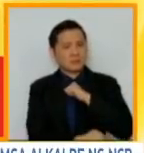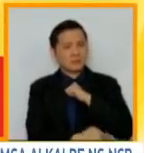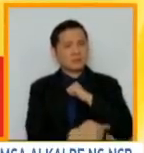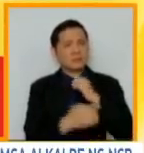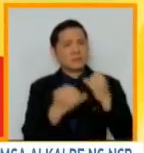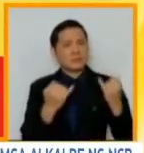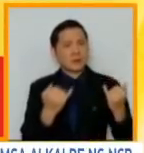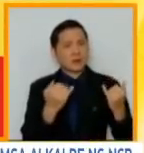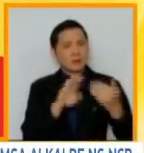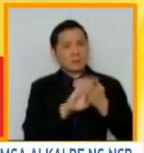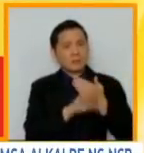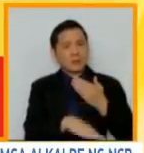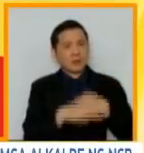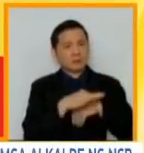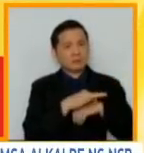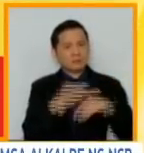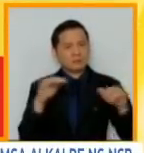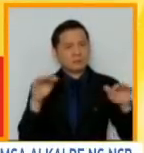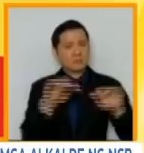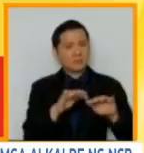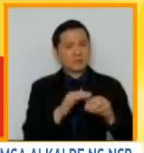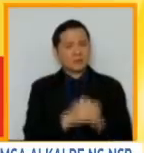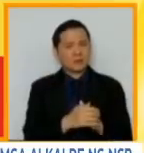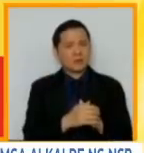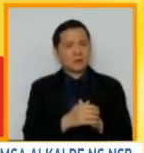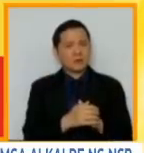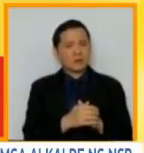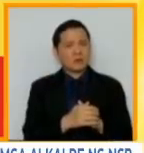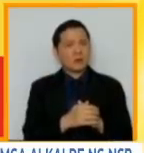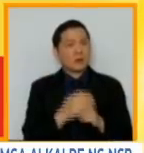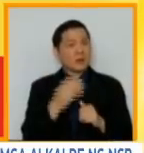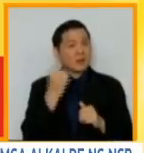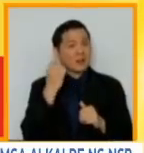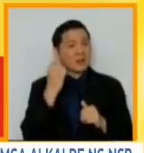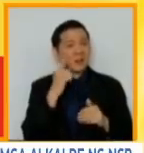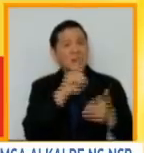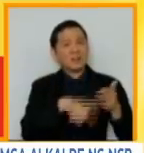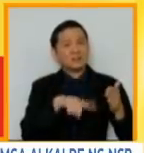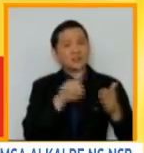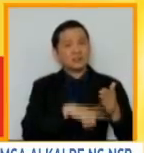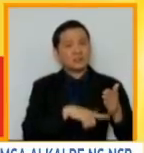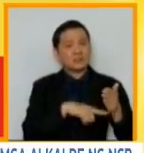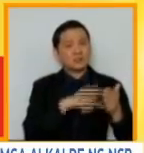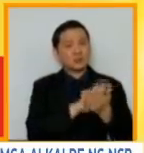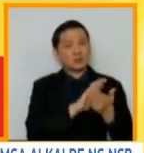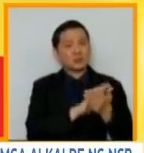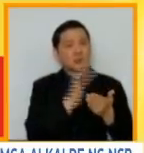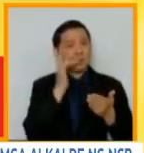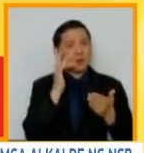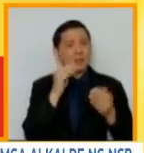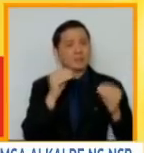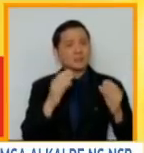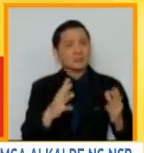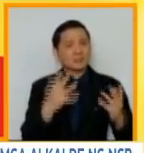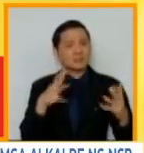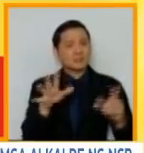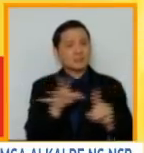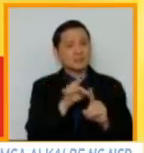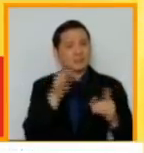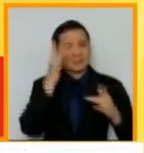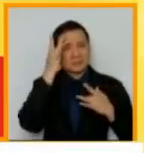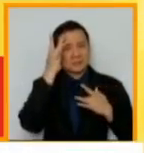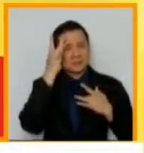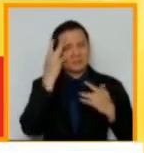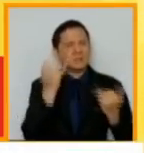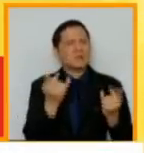ngayong araw dahil may mga nag-COVID positive po na guro at staff. Ano po ang magiging aksyon dyan? Tuluyan bang kakanselahin na